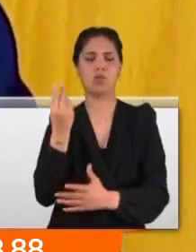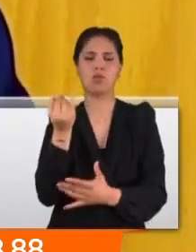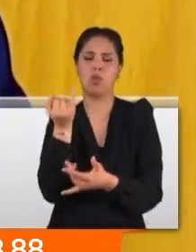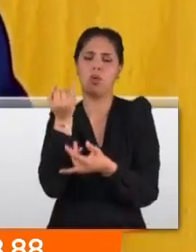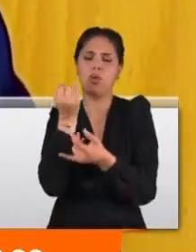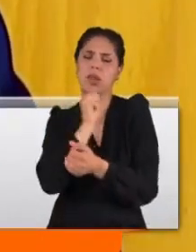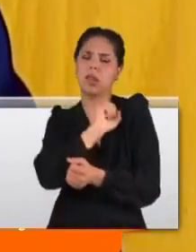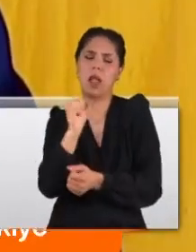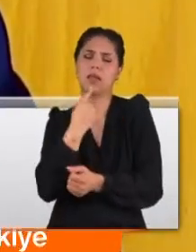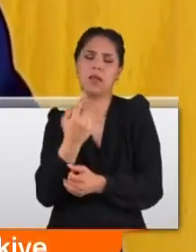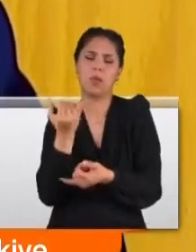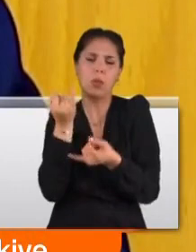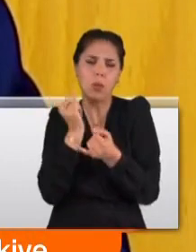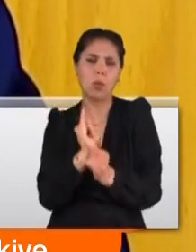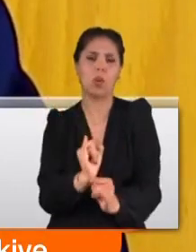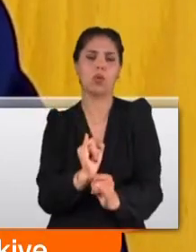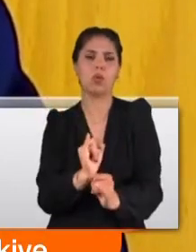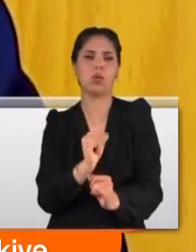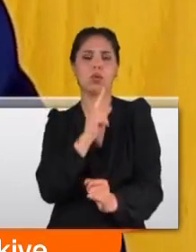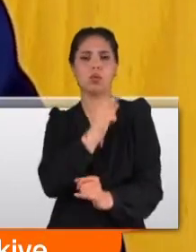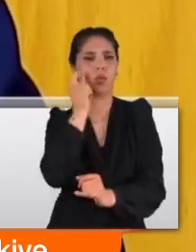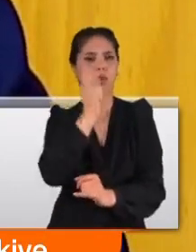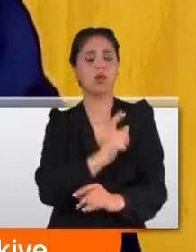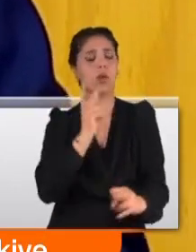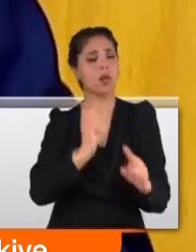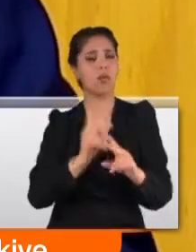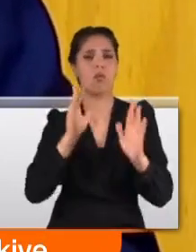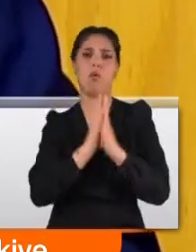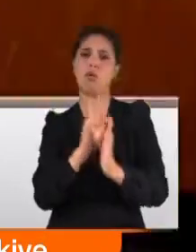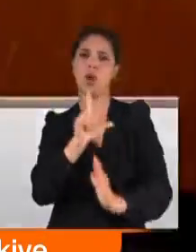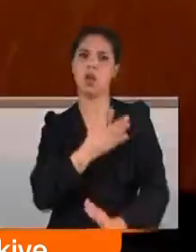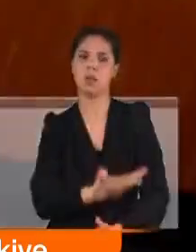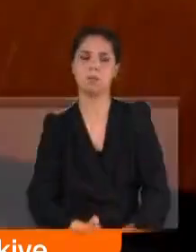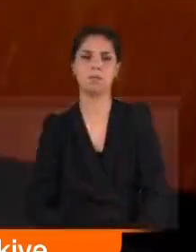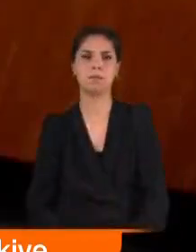kesif bir saldırıdır ve failin derhal özür dilemesi lazımdır.